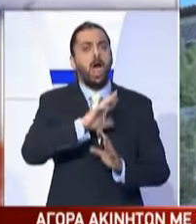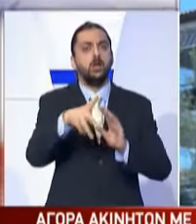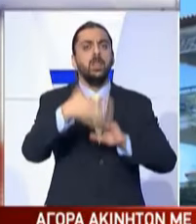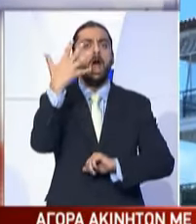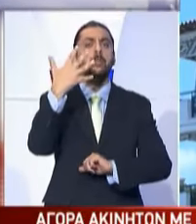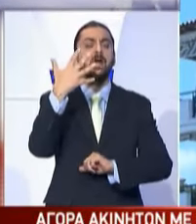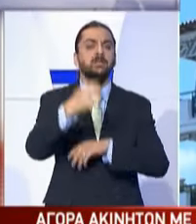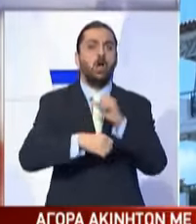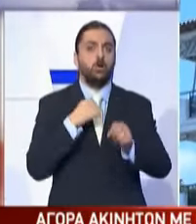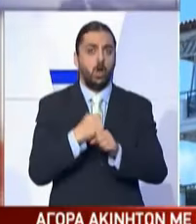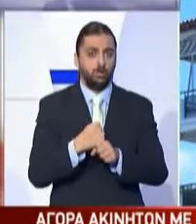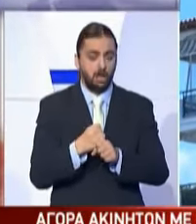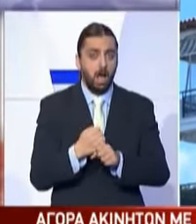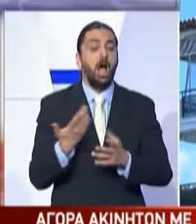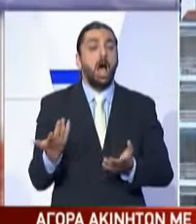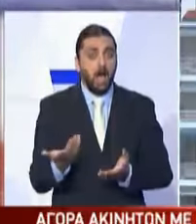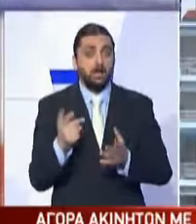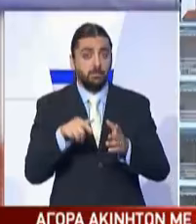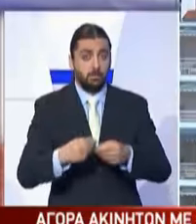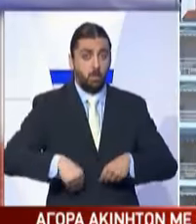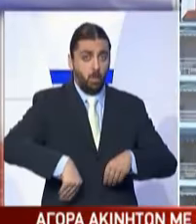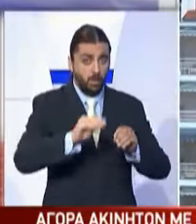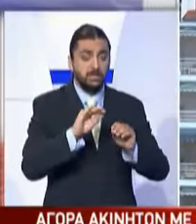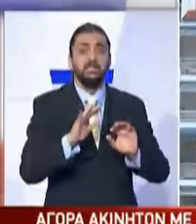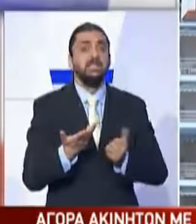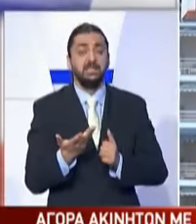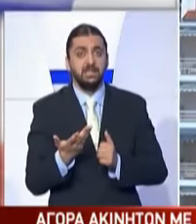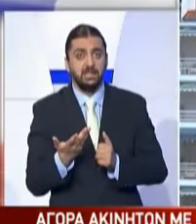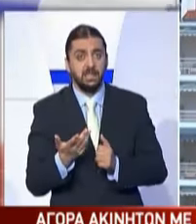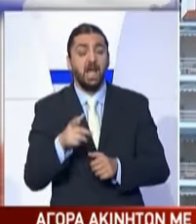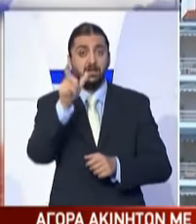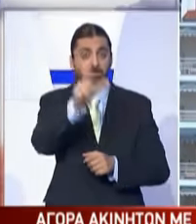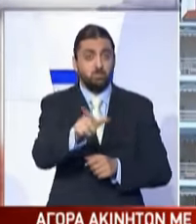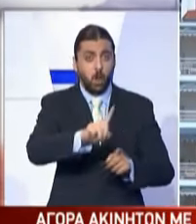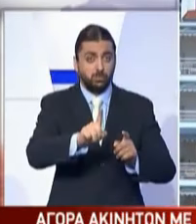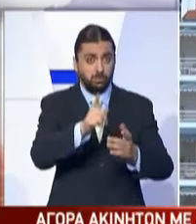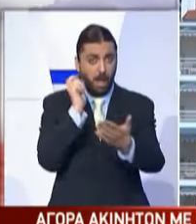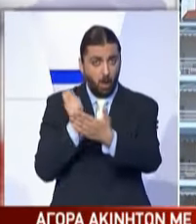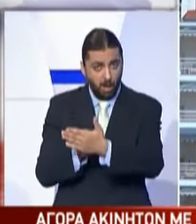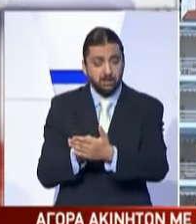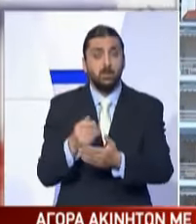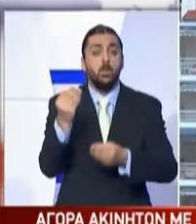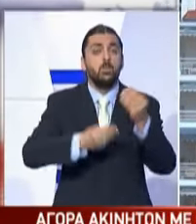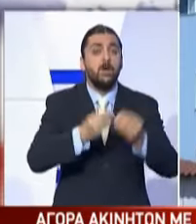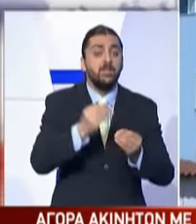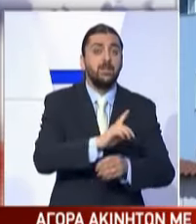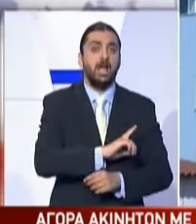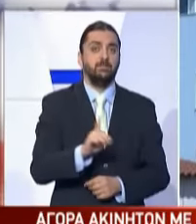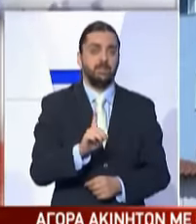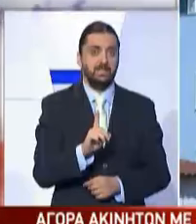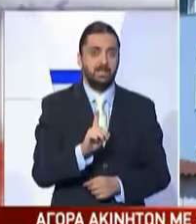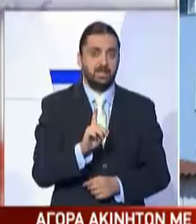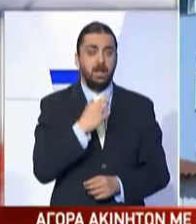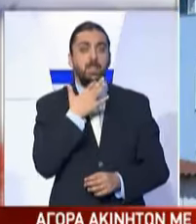για να προχωρήσει ο κατασκευαστής σε έναν τέτοιο τρόπο πώλησης είναι να μην αντιμετωπίζει έντονα οικονομικά προβλήματα, αφού αυτή η συμφωνία θα του στερούσε τη ρευστότητα